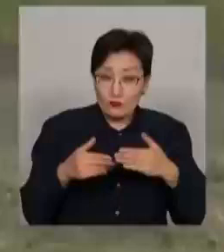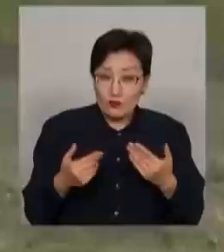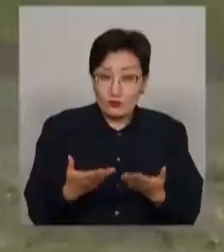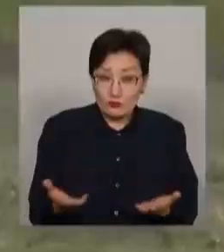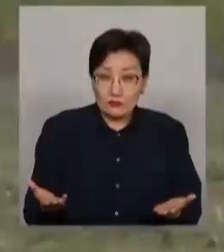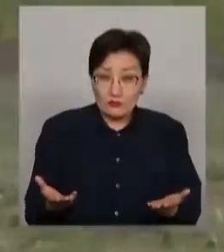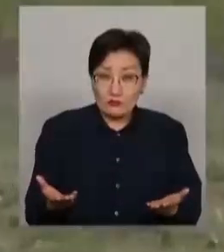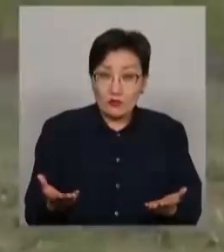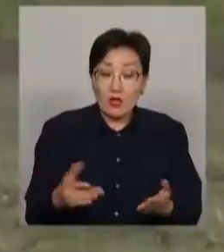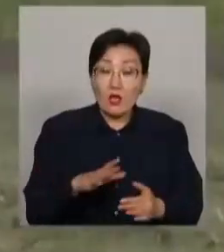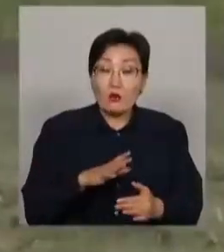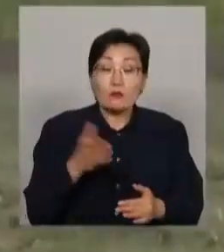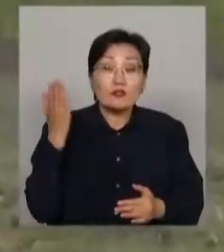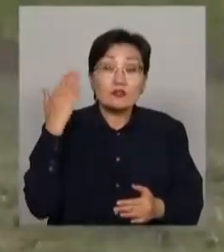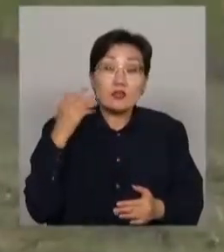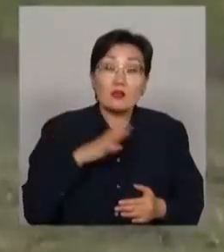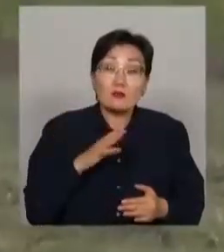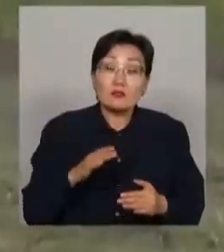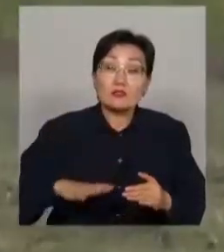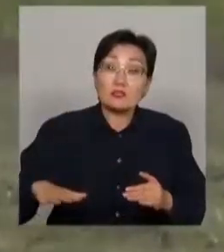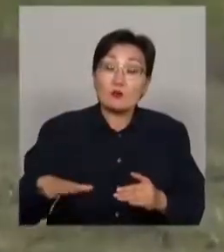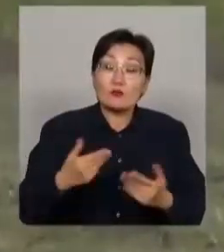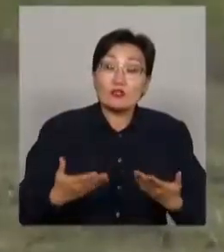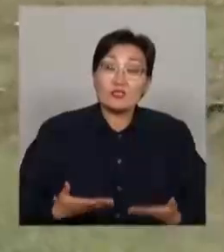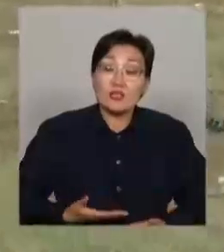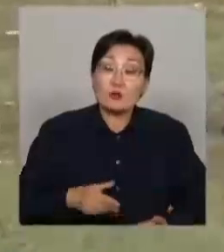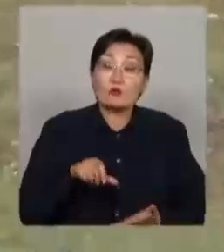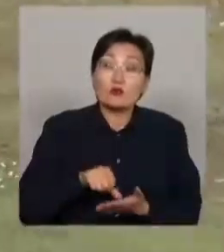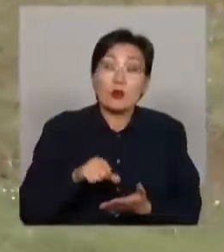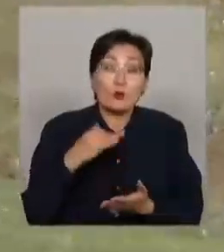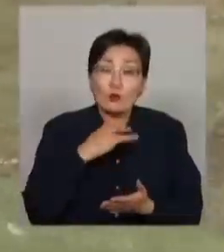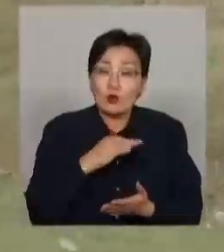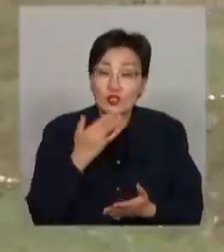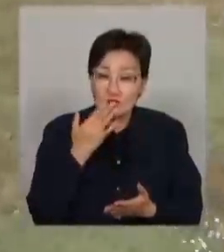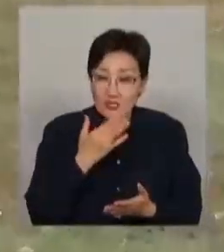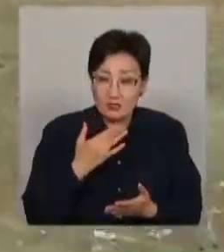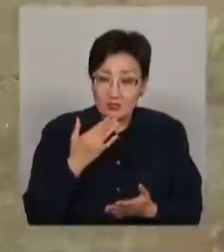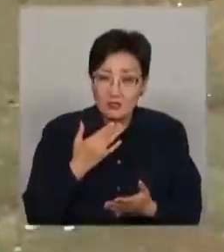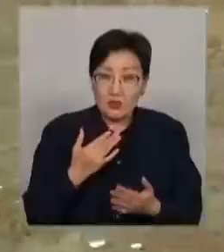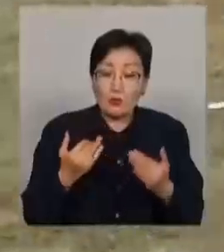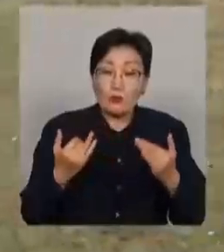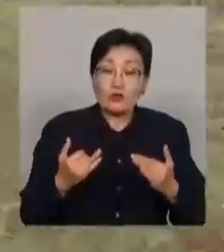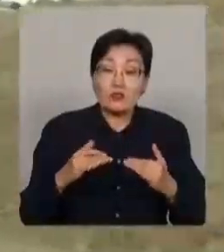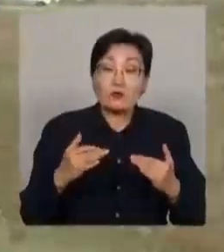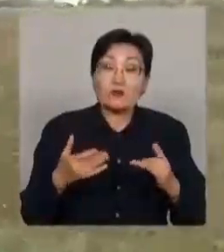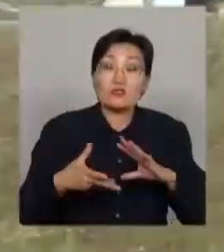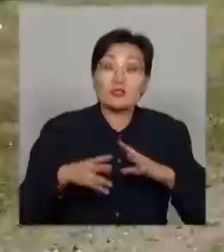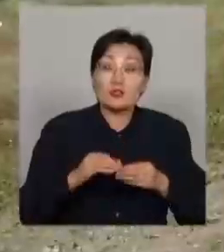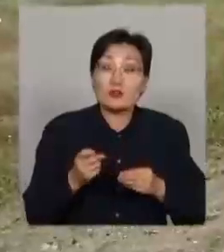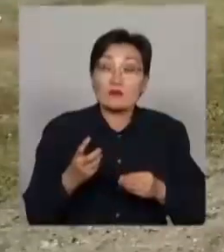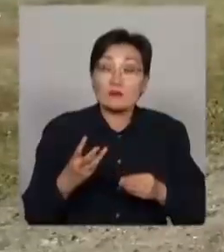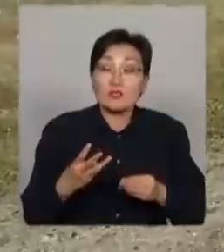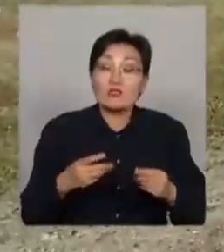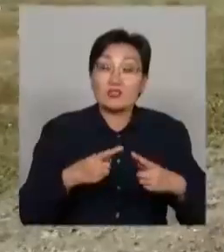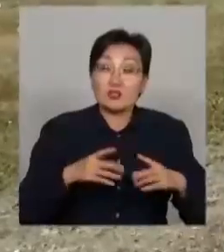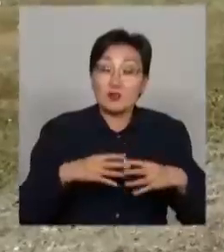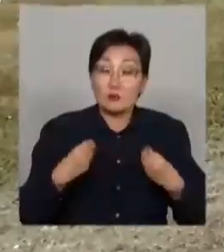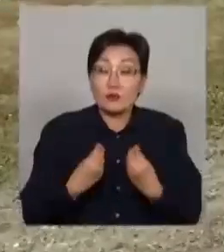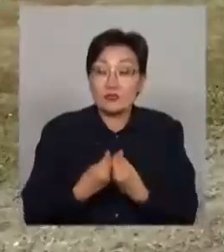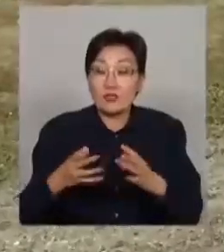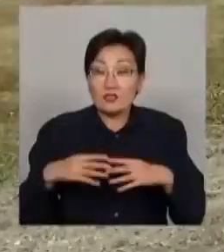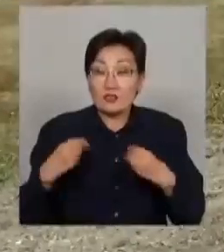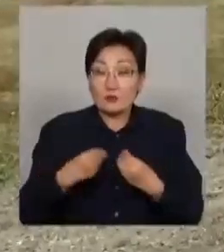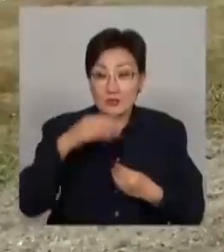ничего нету. В былые времена в этих краях проживали представители многих национальностей. Теперь всего несколько династий, родители и